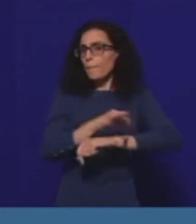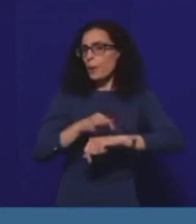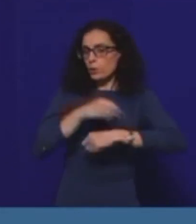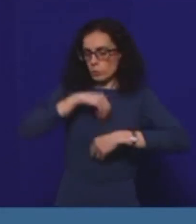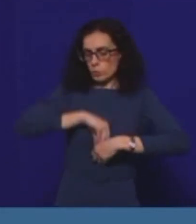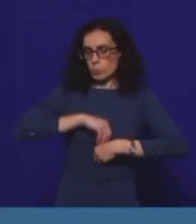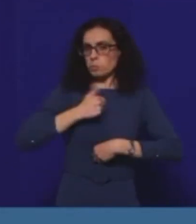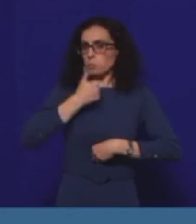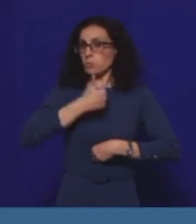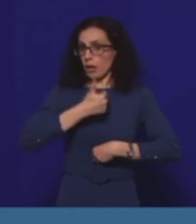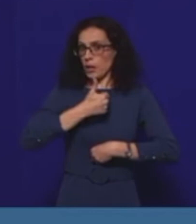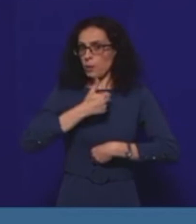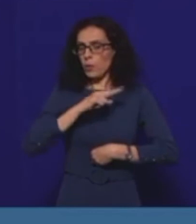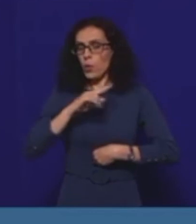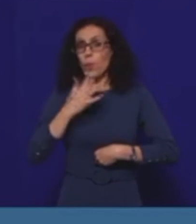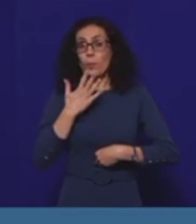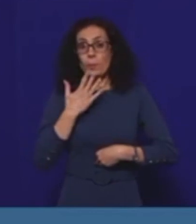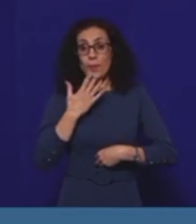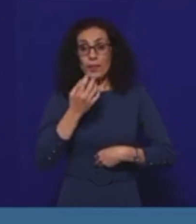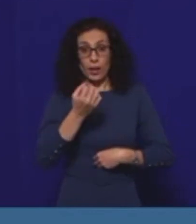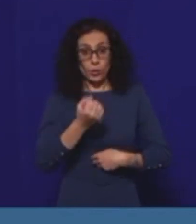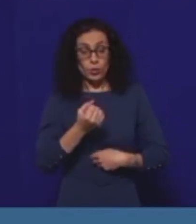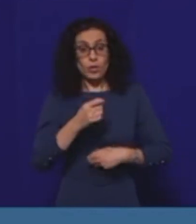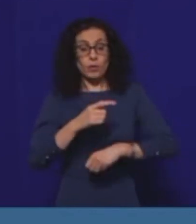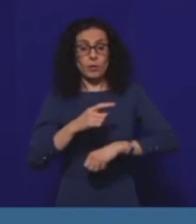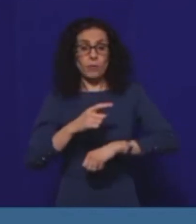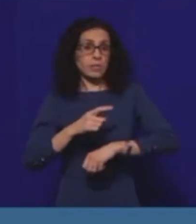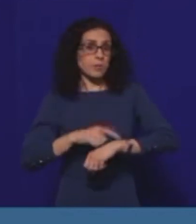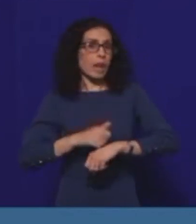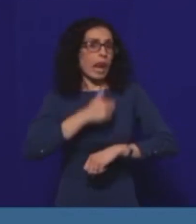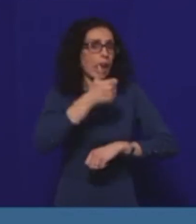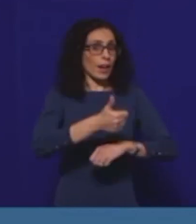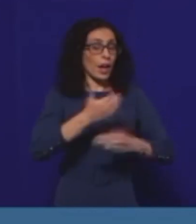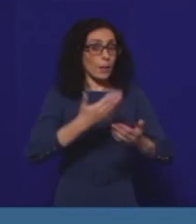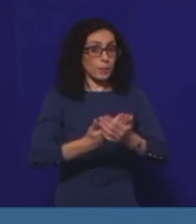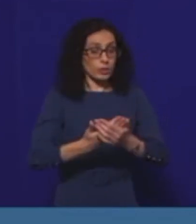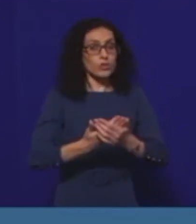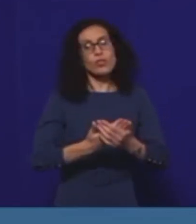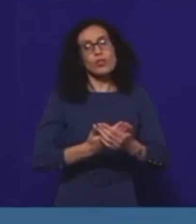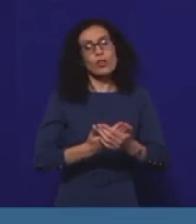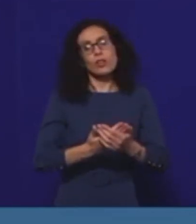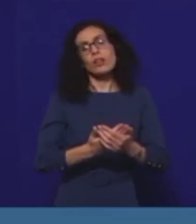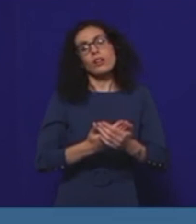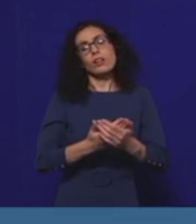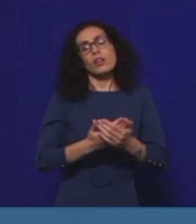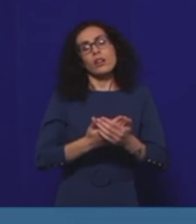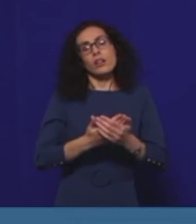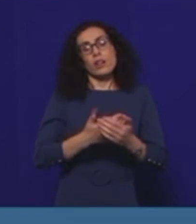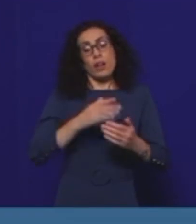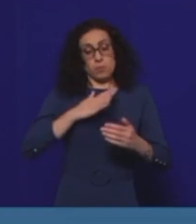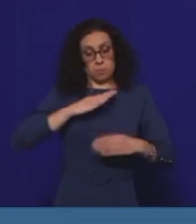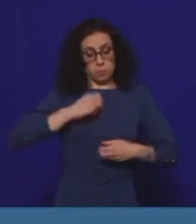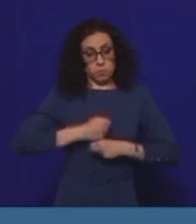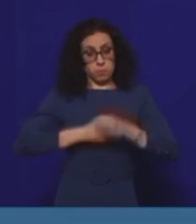jkun hemm l-indikazzjonijiet li meta ikun l-aħjar indikat li meta ikun hemm l-immunity li tibda tonqos biex kif inhu qed